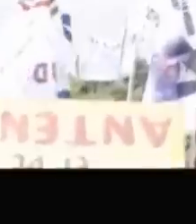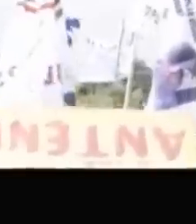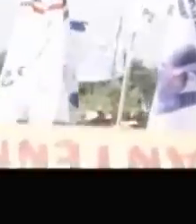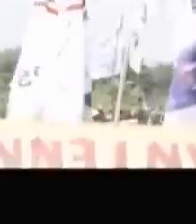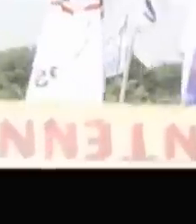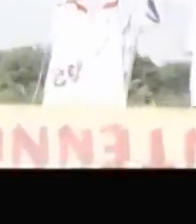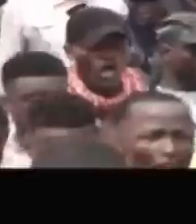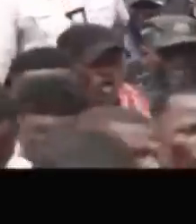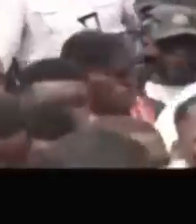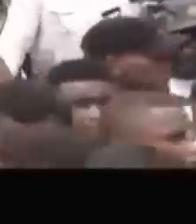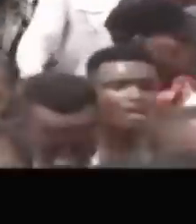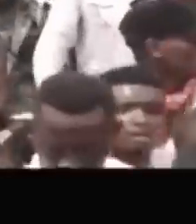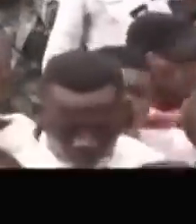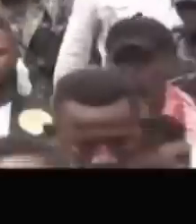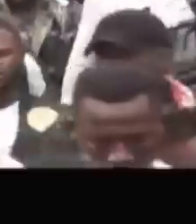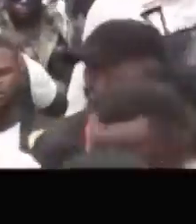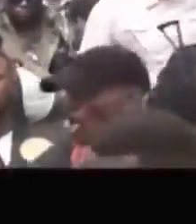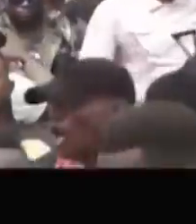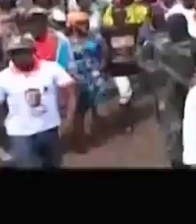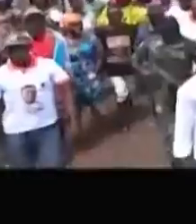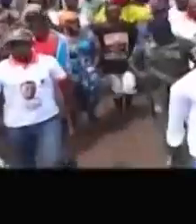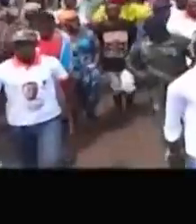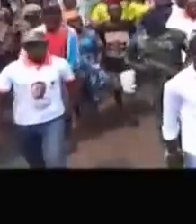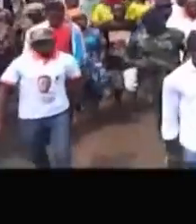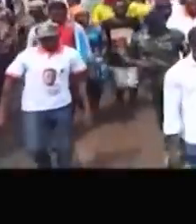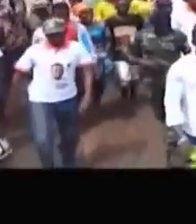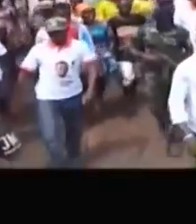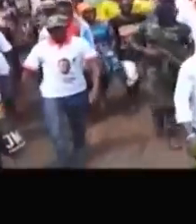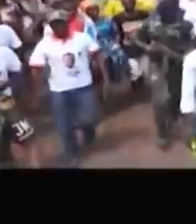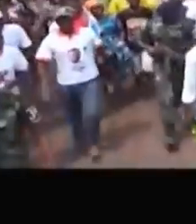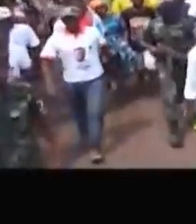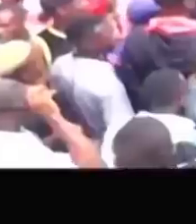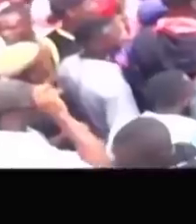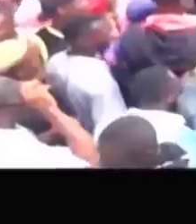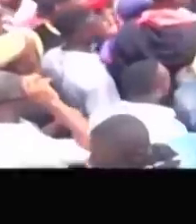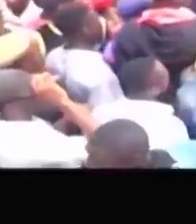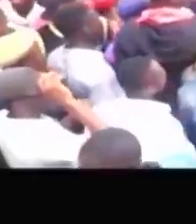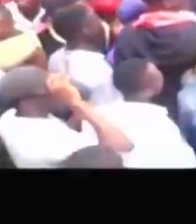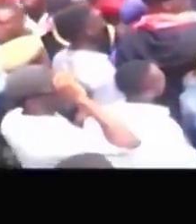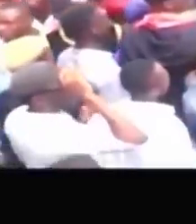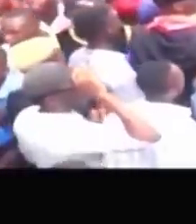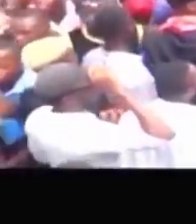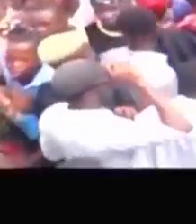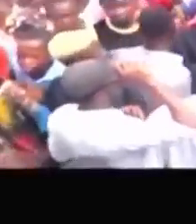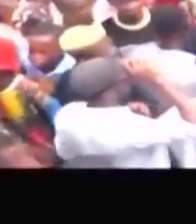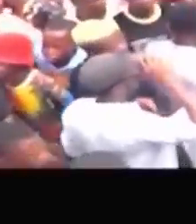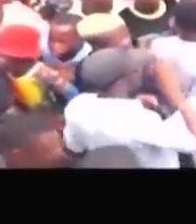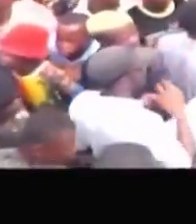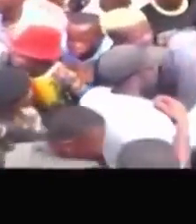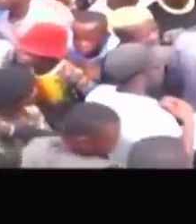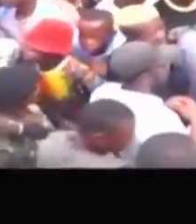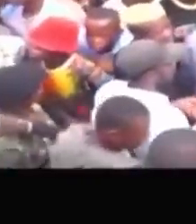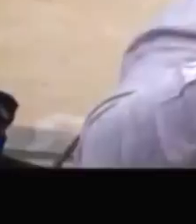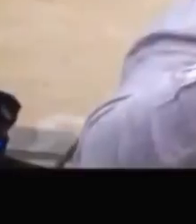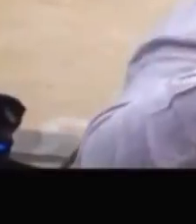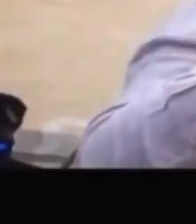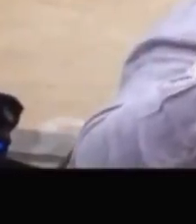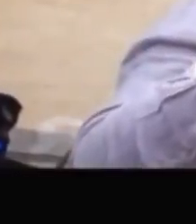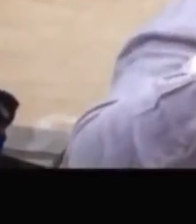lancé par ce haut cadre de l'UDPS, Jean-Pierre Liaou, lors de son comeback au sein du parti présidentielle.